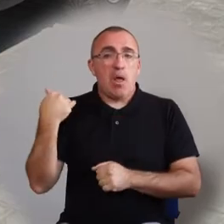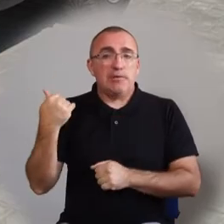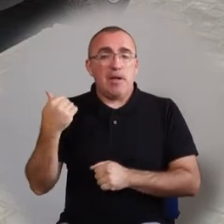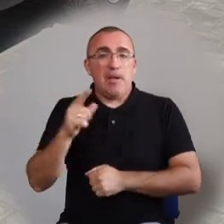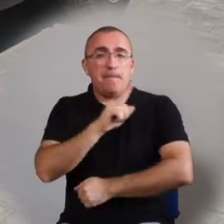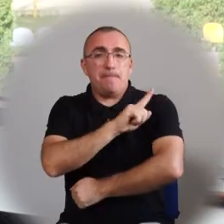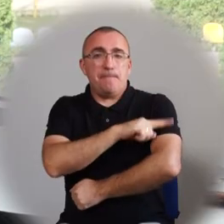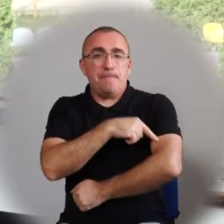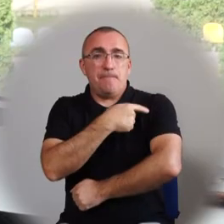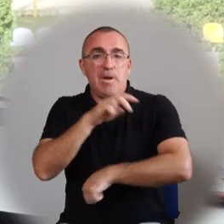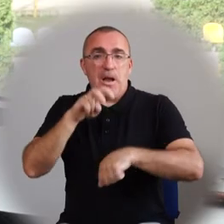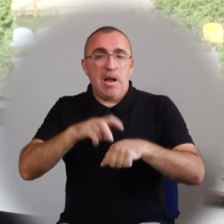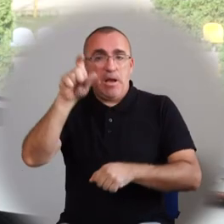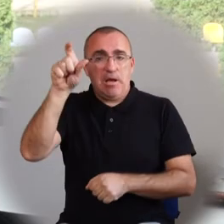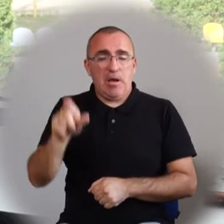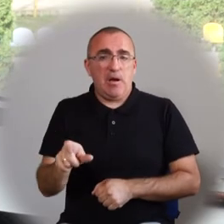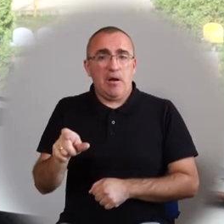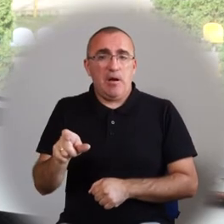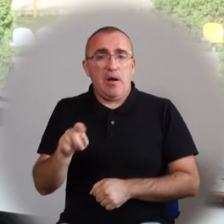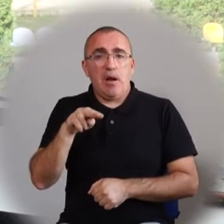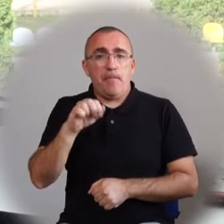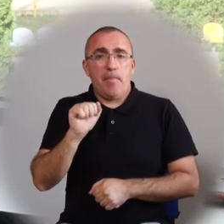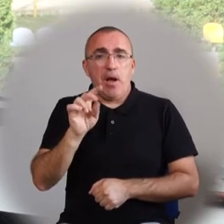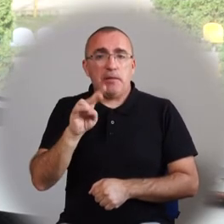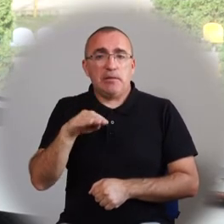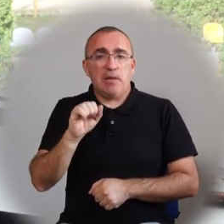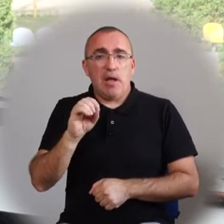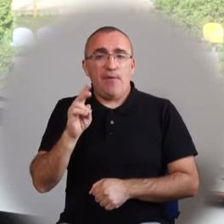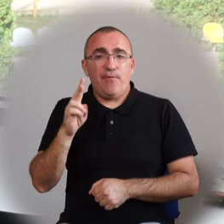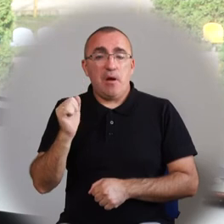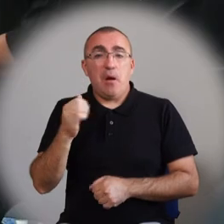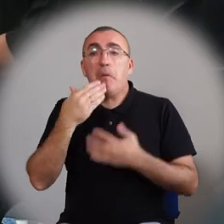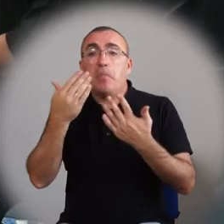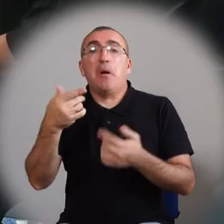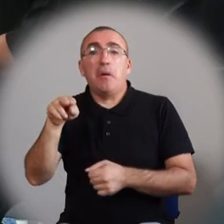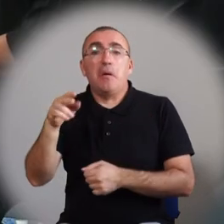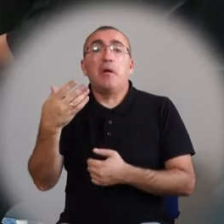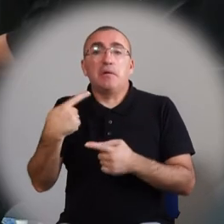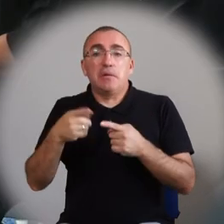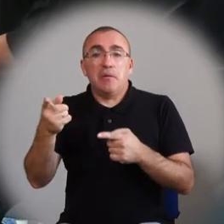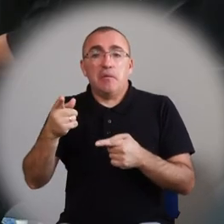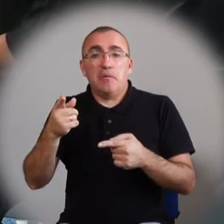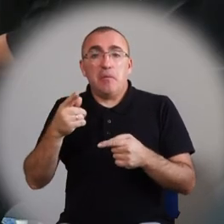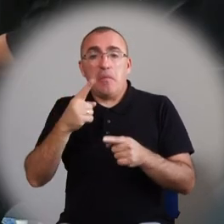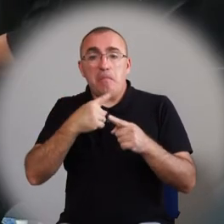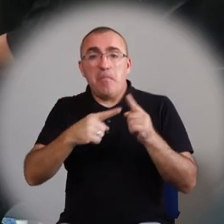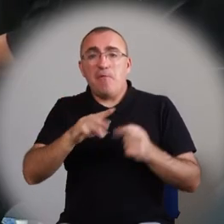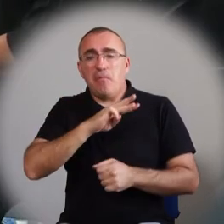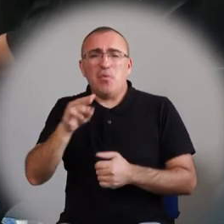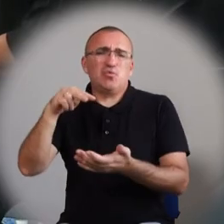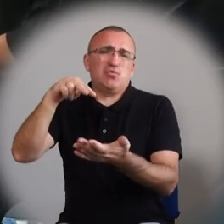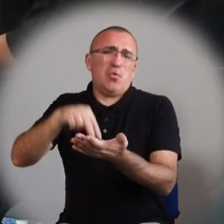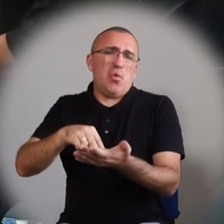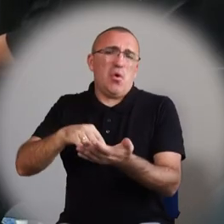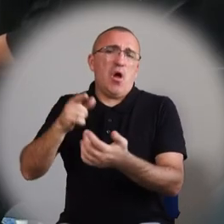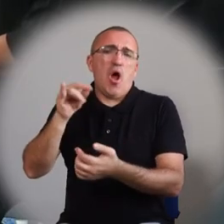селища Олександрійського медичних, для лікаря, вірніше, для Понтаєвки. Питаю в Понтаєвці, а де ж Renault Duster, півмільйона